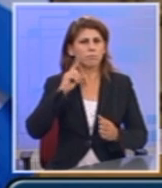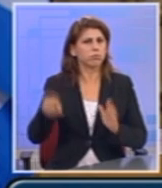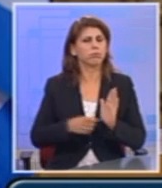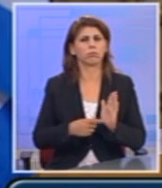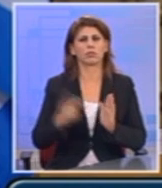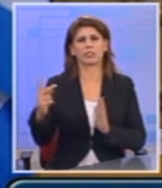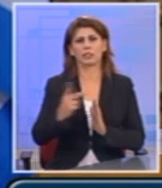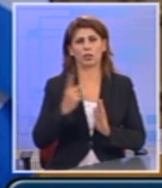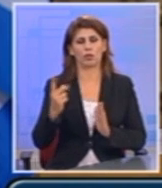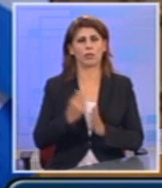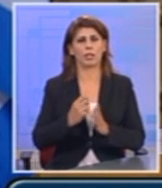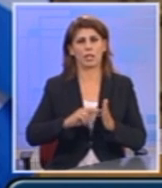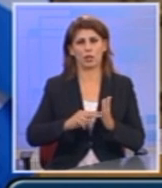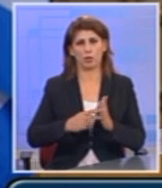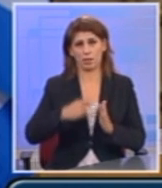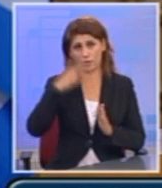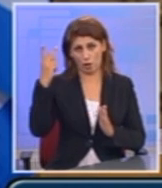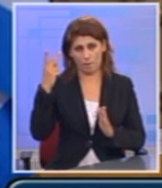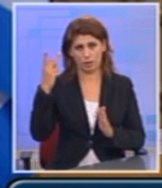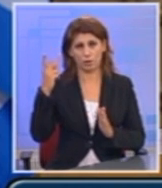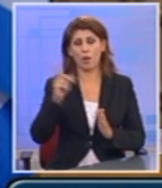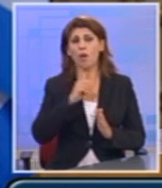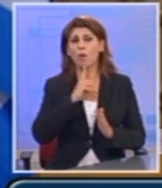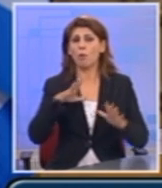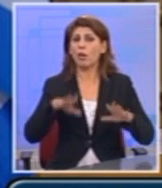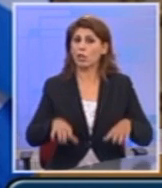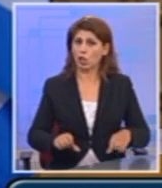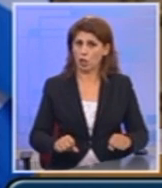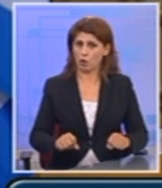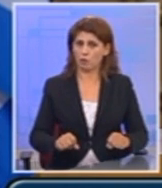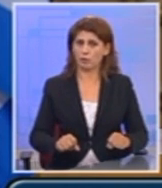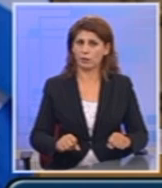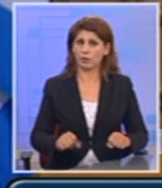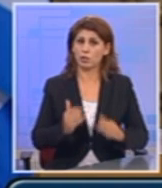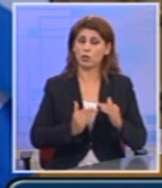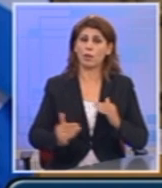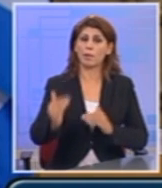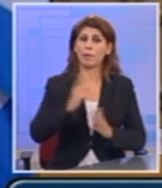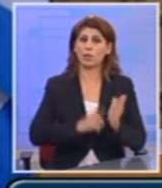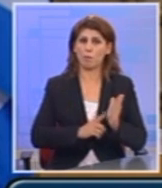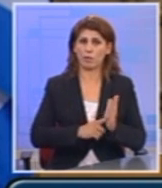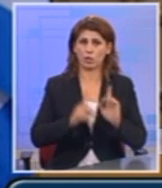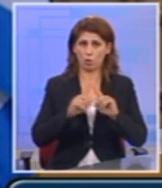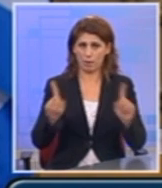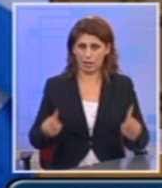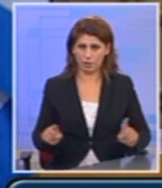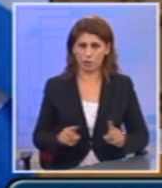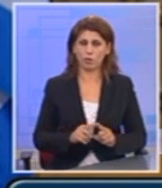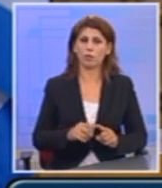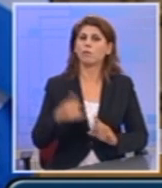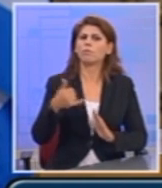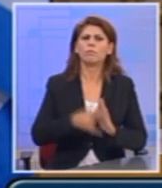κοινωνικών και οικονομικών δικαιωμάτων όπως κατοχυρώνονται στο υπερνομοθετική και